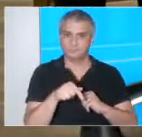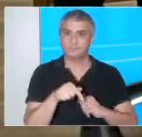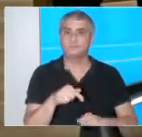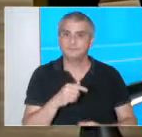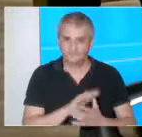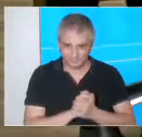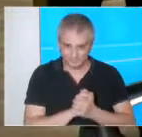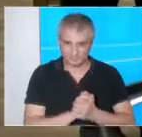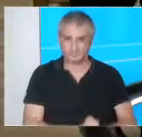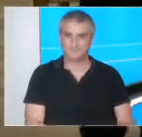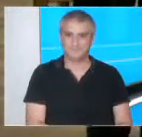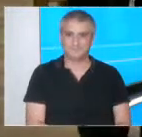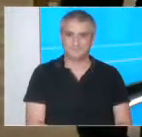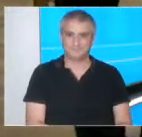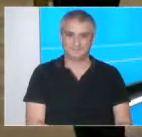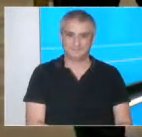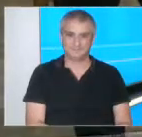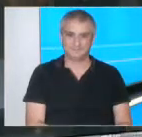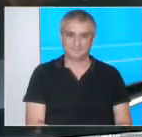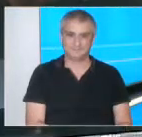הישראלית. תשאל, מה יש פה? תודה.